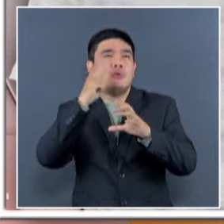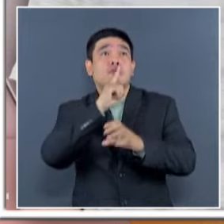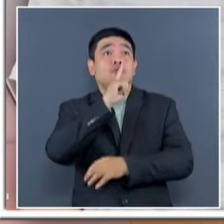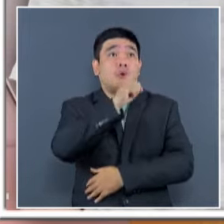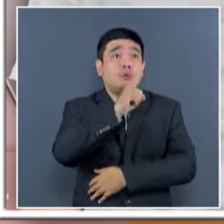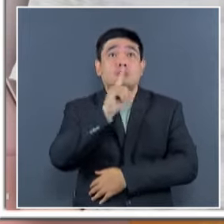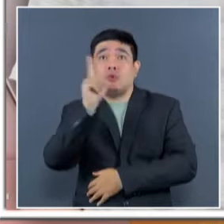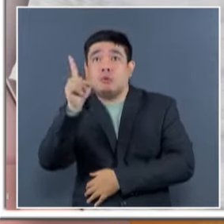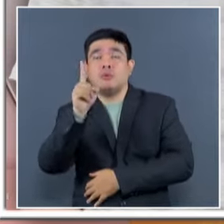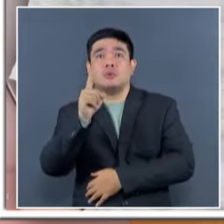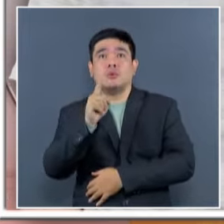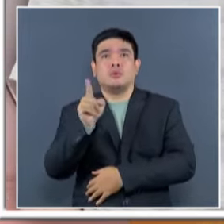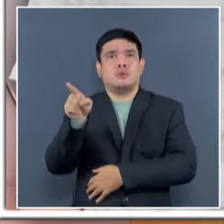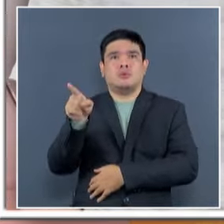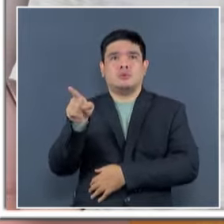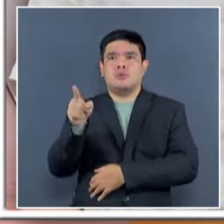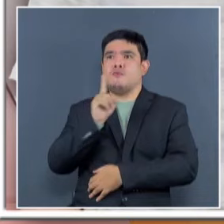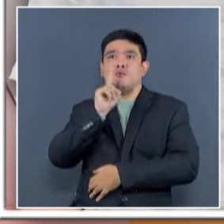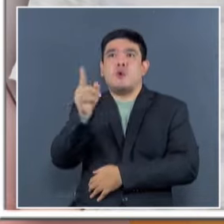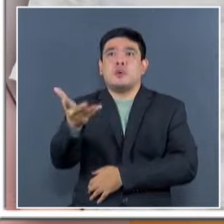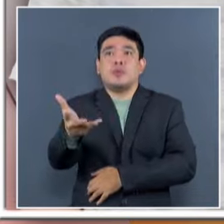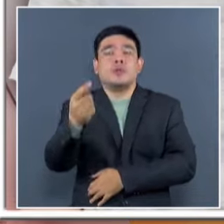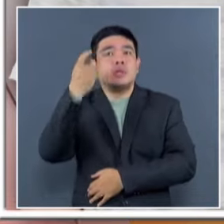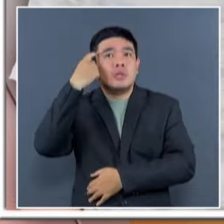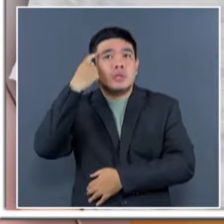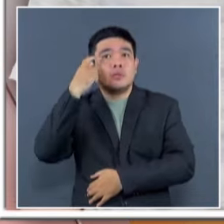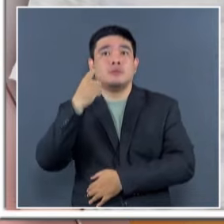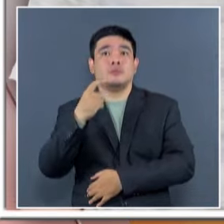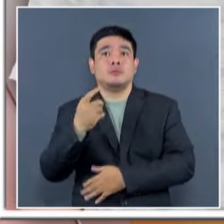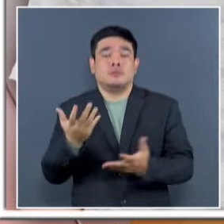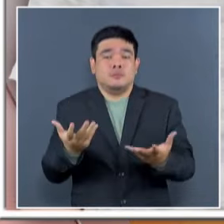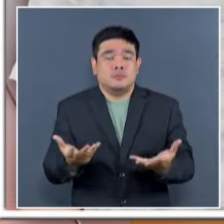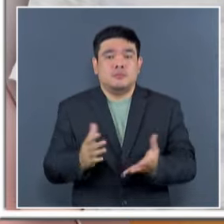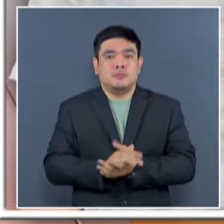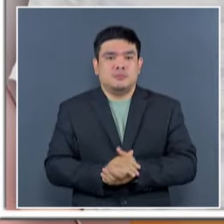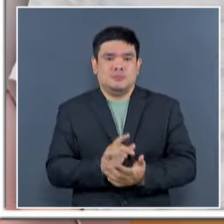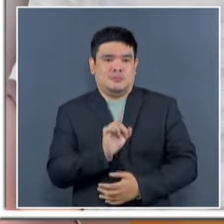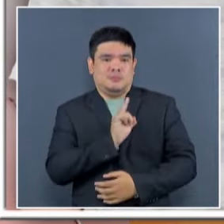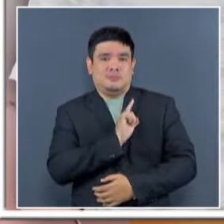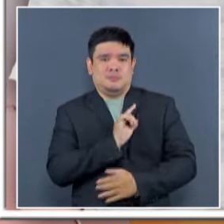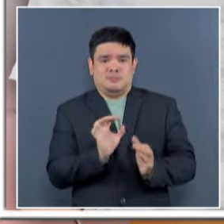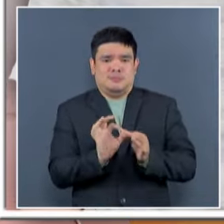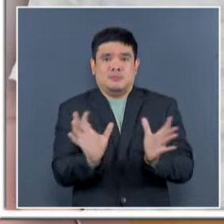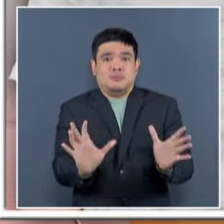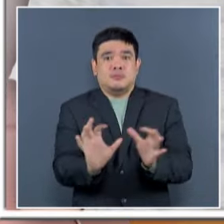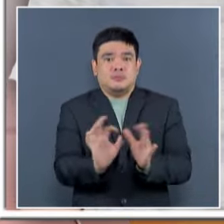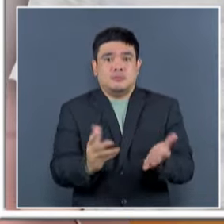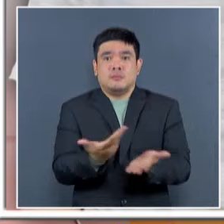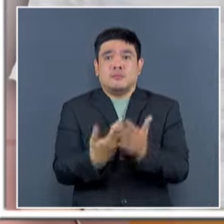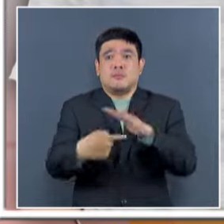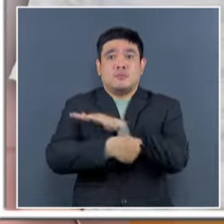องปอโรเบิร์ตเขาไม่ได้ฟ้องปอโรเบิร์ตครับแล้วก็ไม่ได้เกี่ยวเลยครับไม่ได้มีการยักย